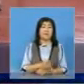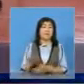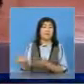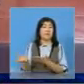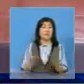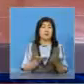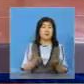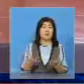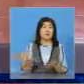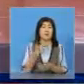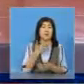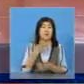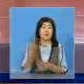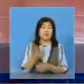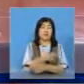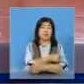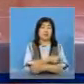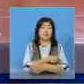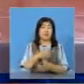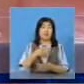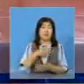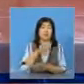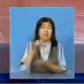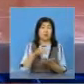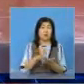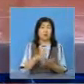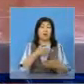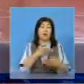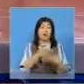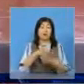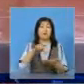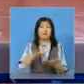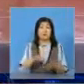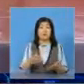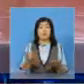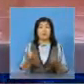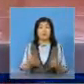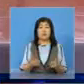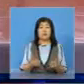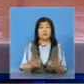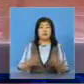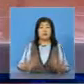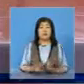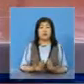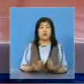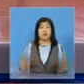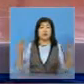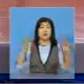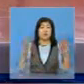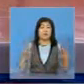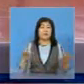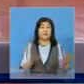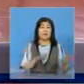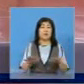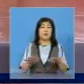наших партийцев, нашего города активно принимать в жизни спортивные мероприятия